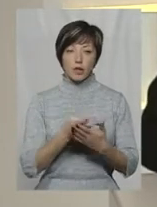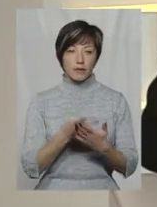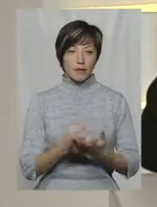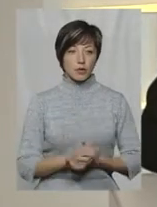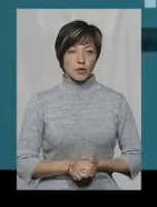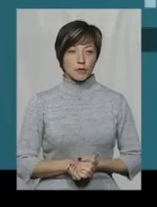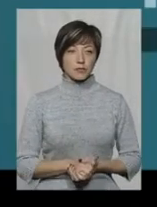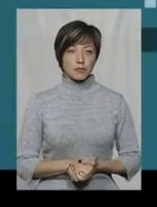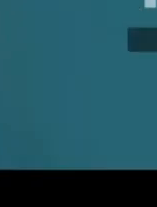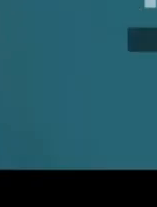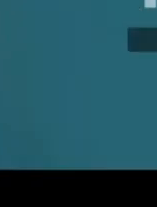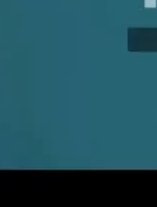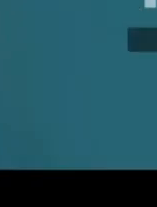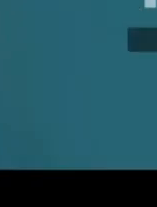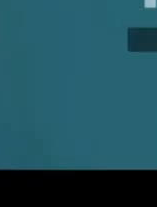його.